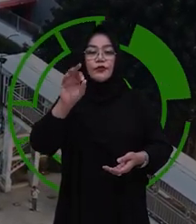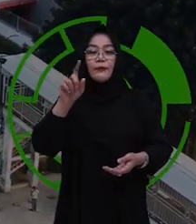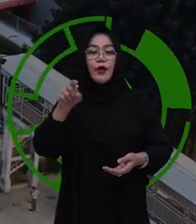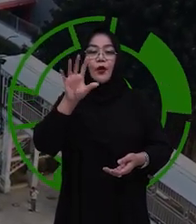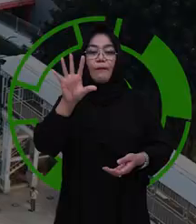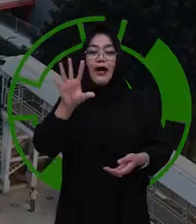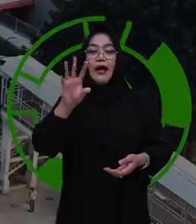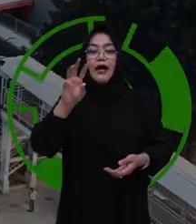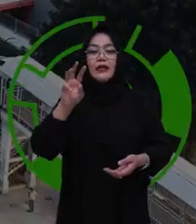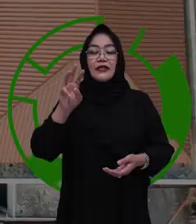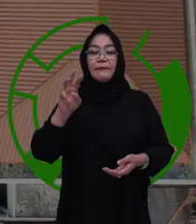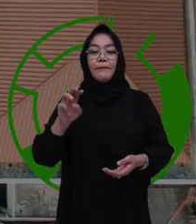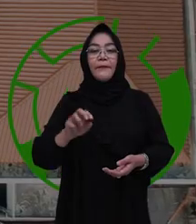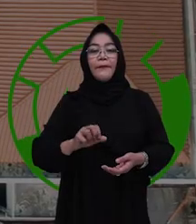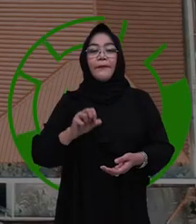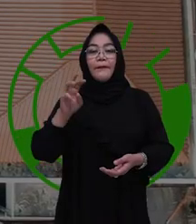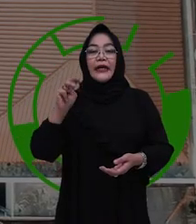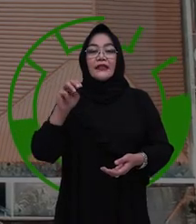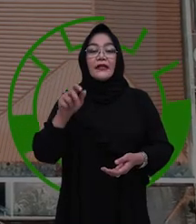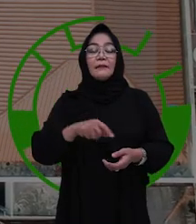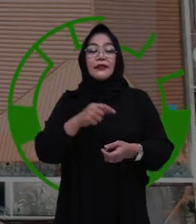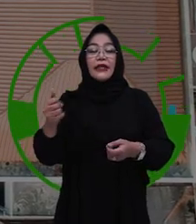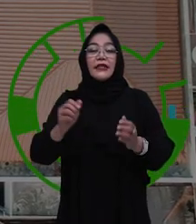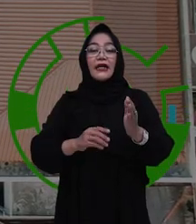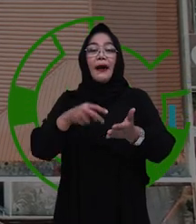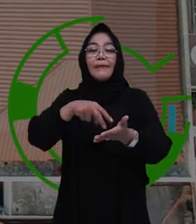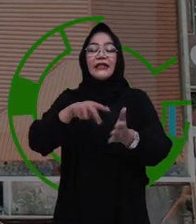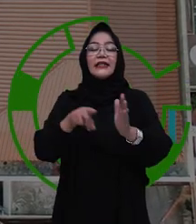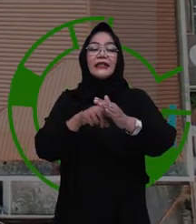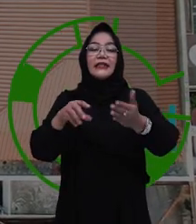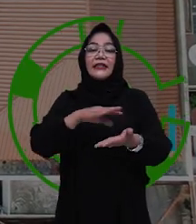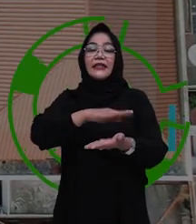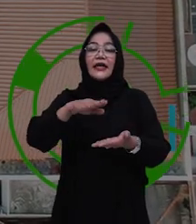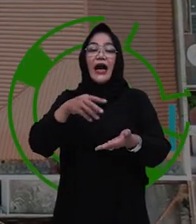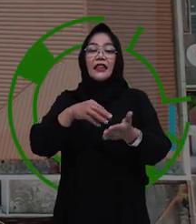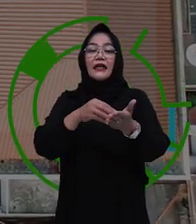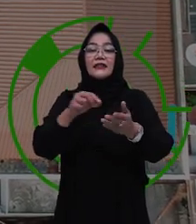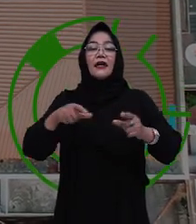4.679,5 meter persegi yang berdiri di atas tanah seluas